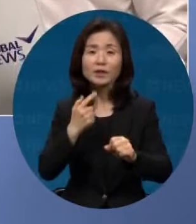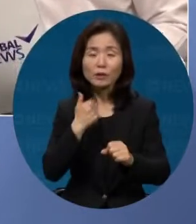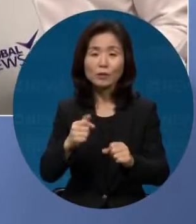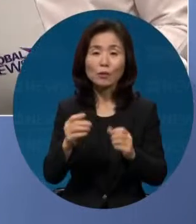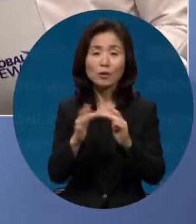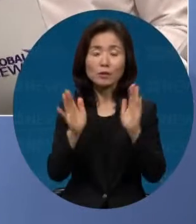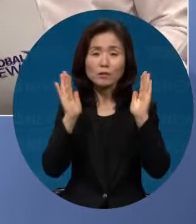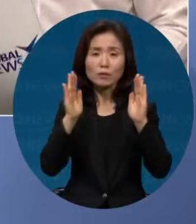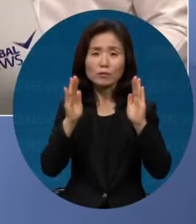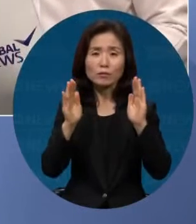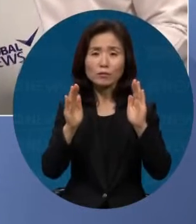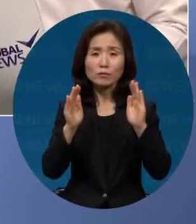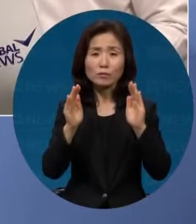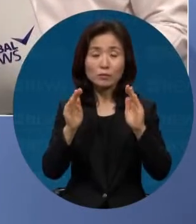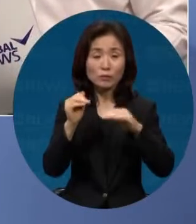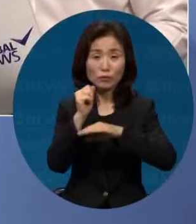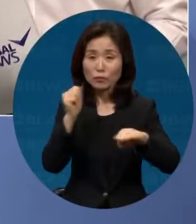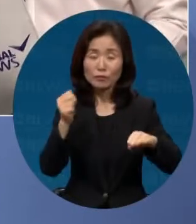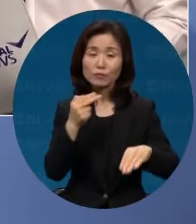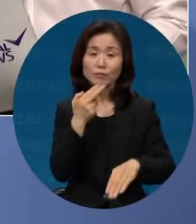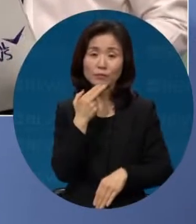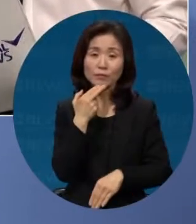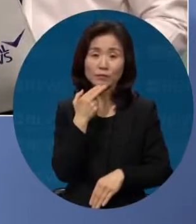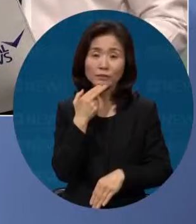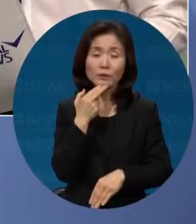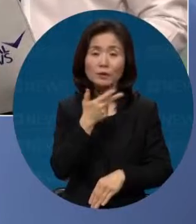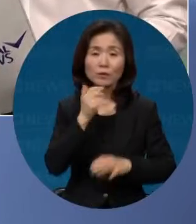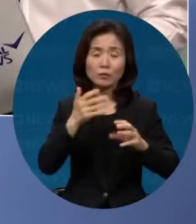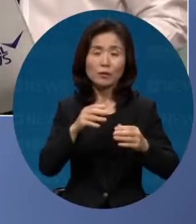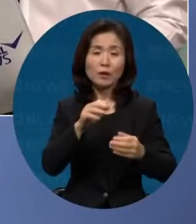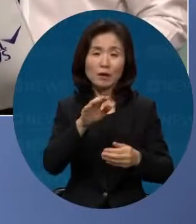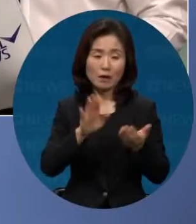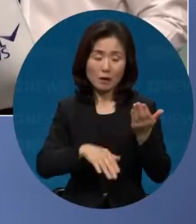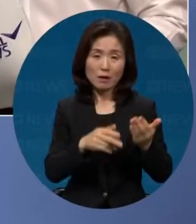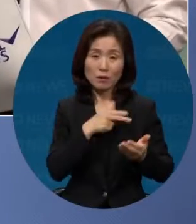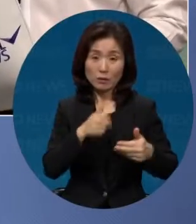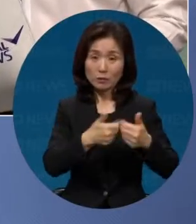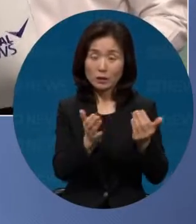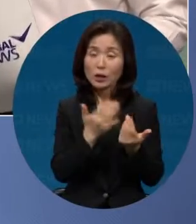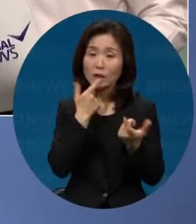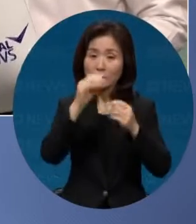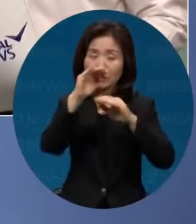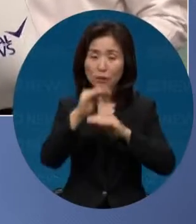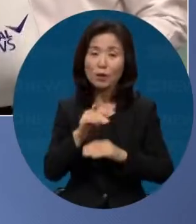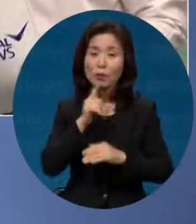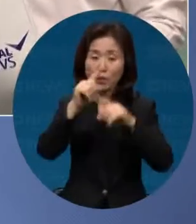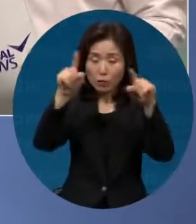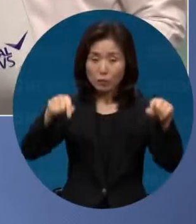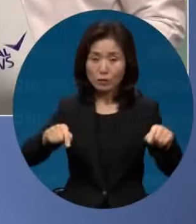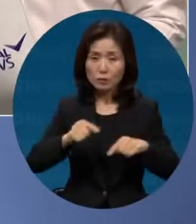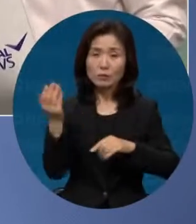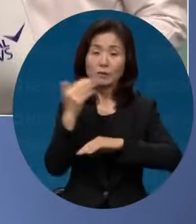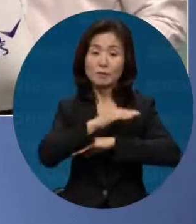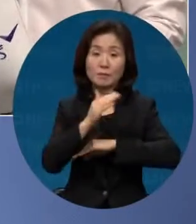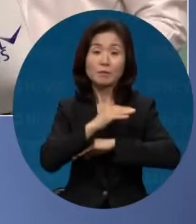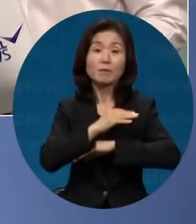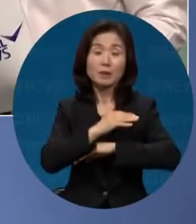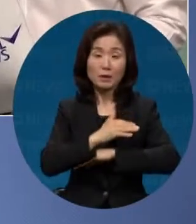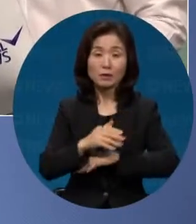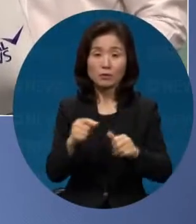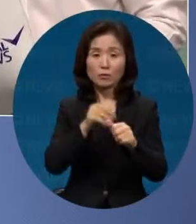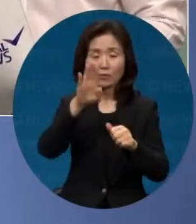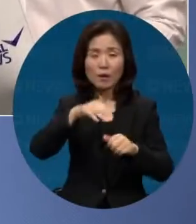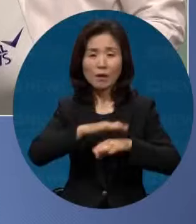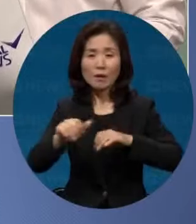수업에 대한 기준도 마련하지 못했다는 겁니다 영국 하원 의원들은 이 같은 내용이 담긴 보고서를 최근 발간하고 교육부의